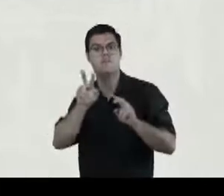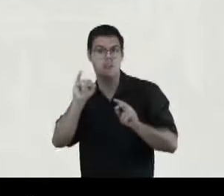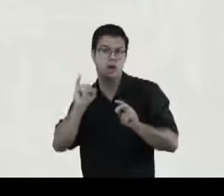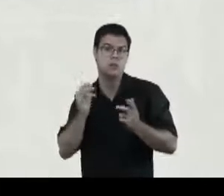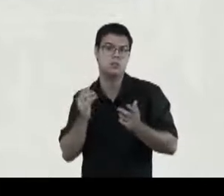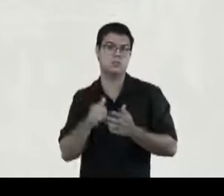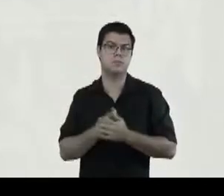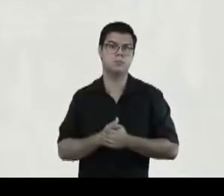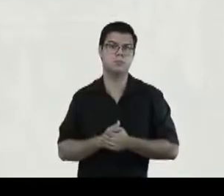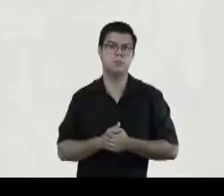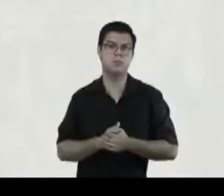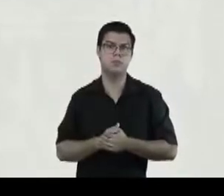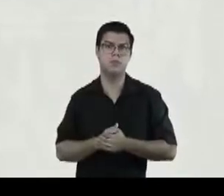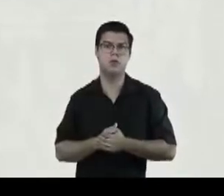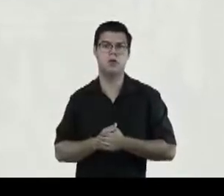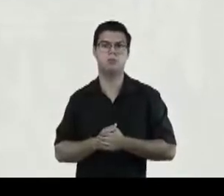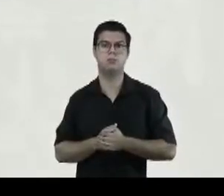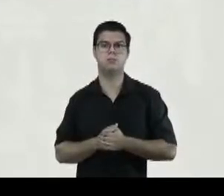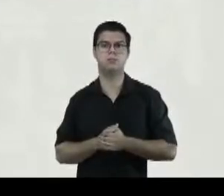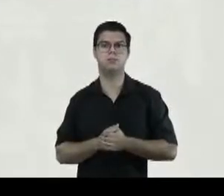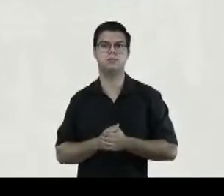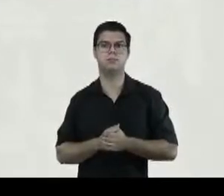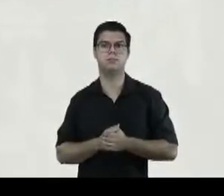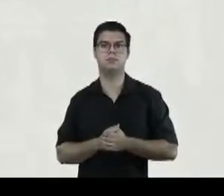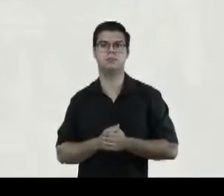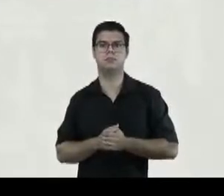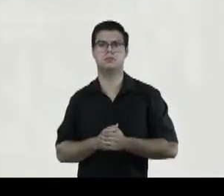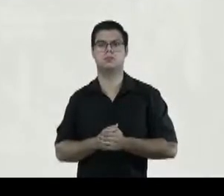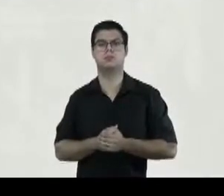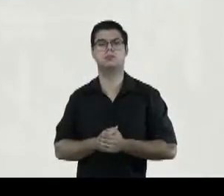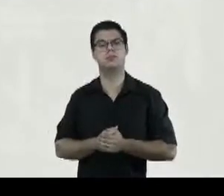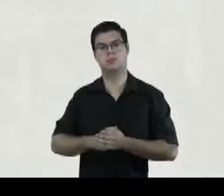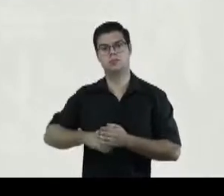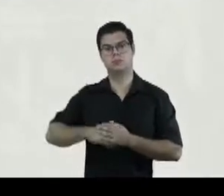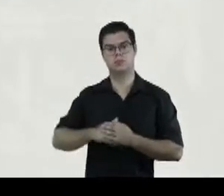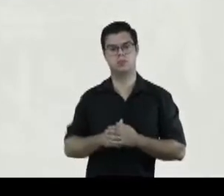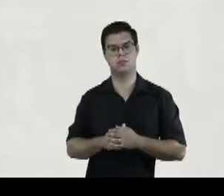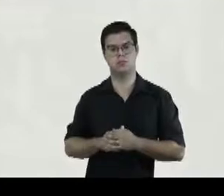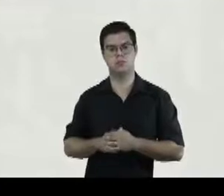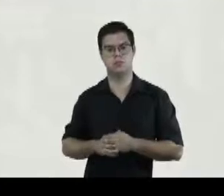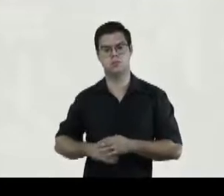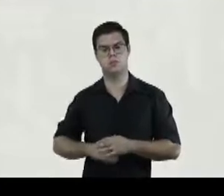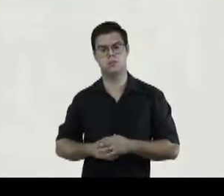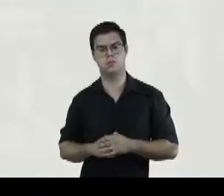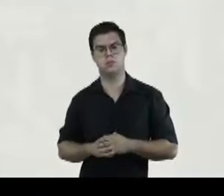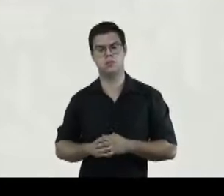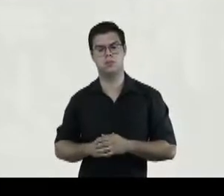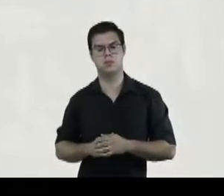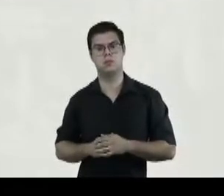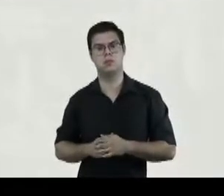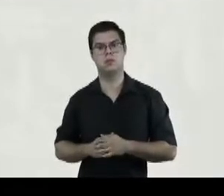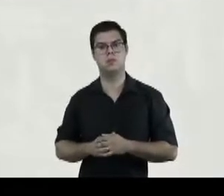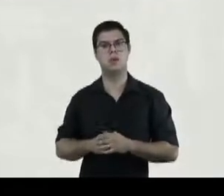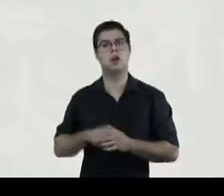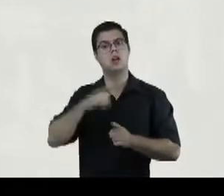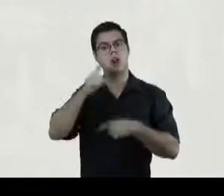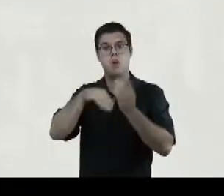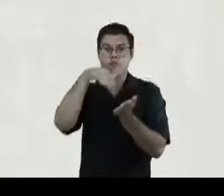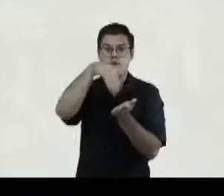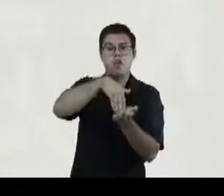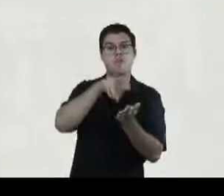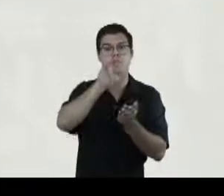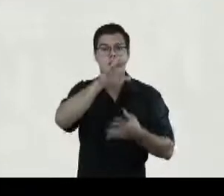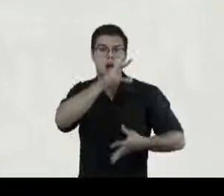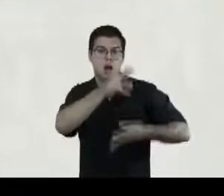fin. Mais au fond, ça complète la bibliographie parce que les limites de la bibliographie, c'est qu'on ne